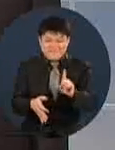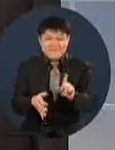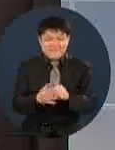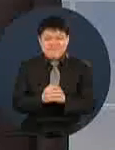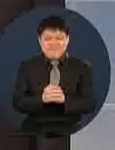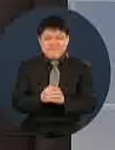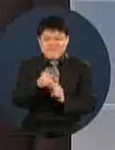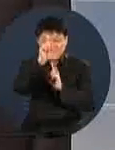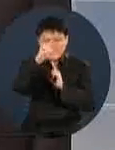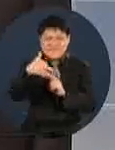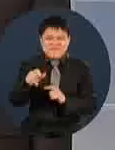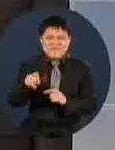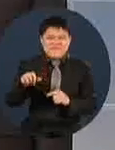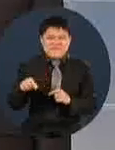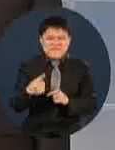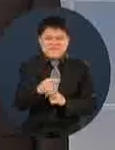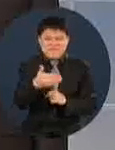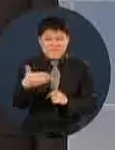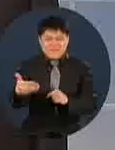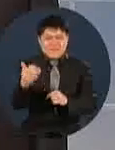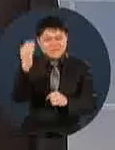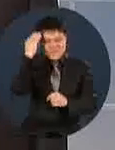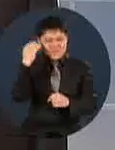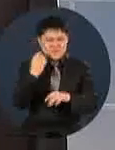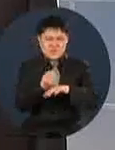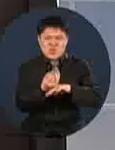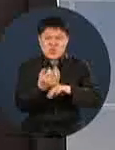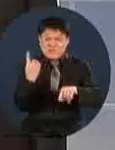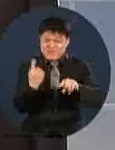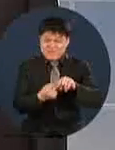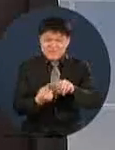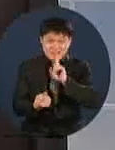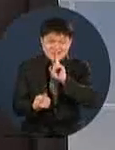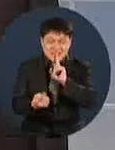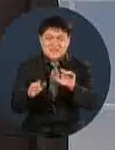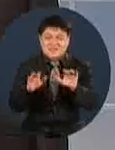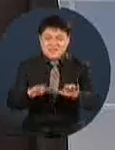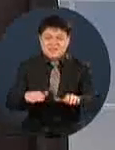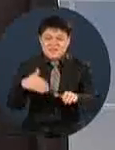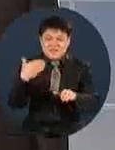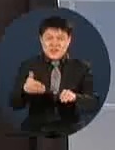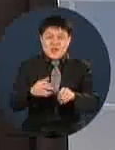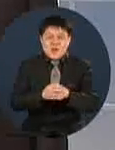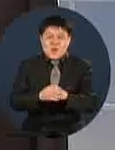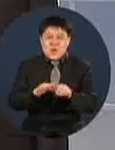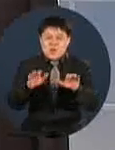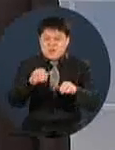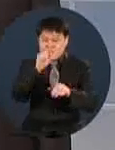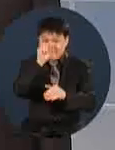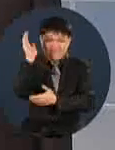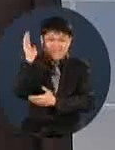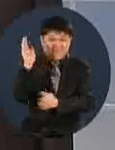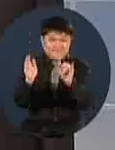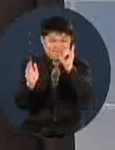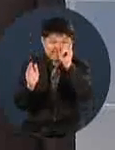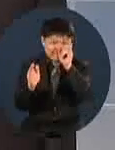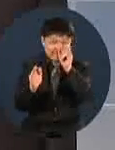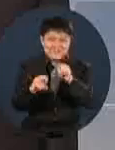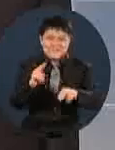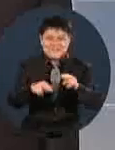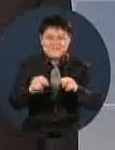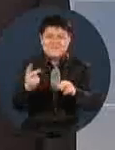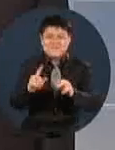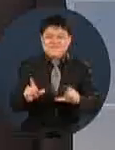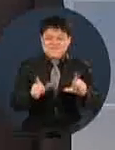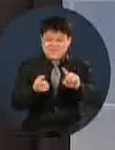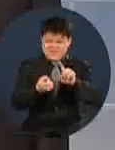이래저래 이창호 구단은 우리나라의 보물인 것 같습니다. 그렇습니다. 네, 이어지는 시간입니다. 네, 오늘도 좋은 말씀 준비해 주셨는데요. 바둑과 네.